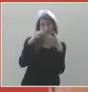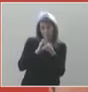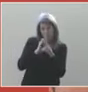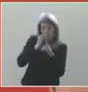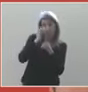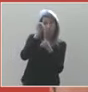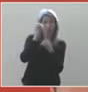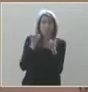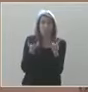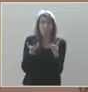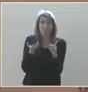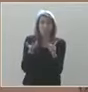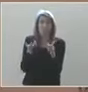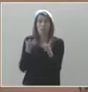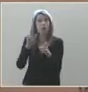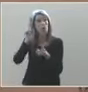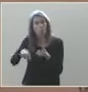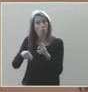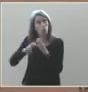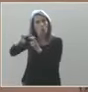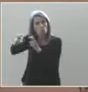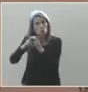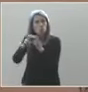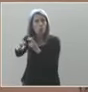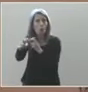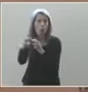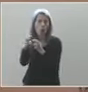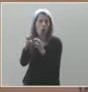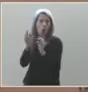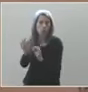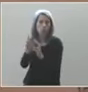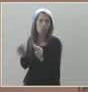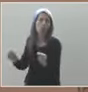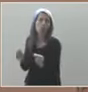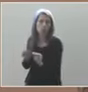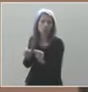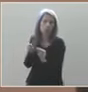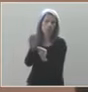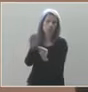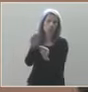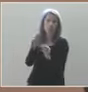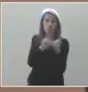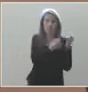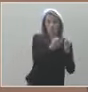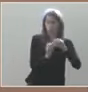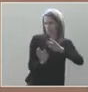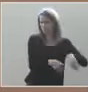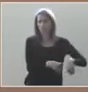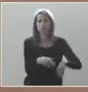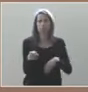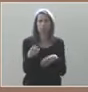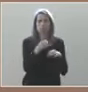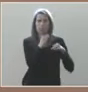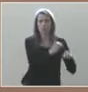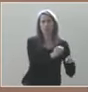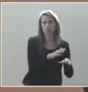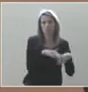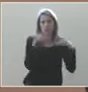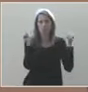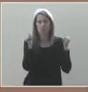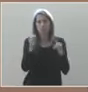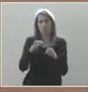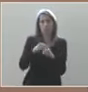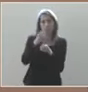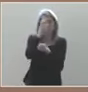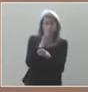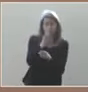vertueux doit être proposée aux habitants du territoire pour qu'ils ne soient plus dépendants de leur voiture. Ça passe par le tramway, le bus, le vélo, la trottinette et